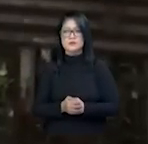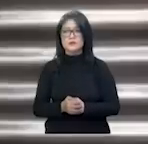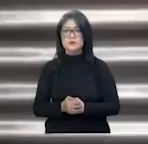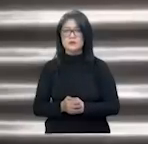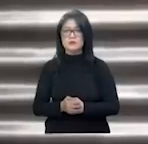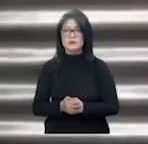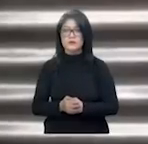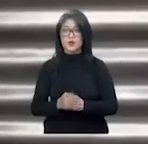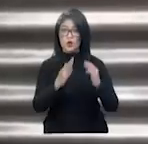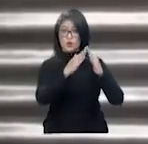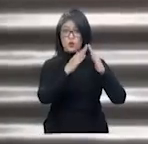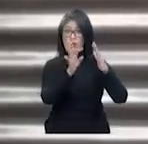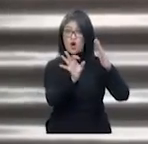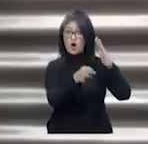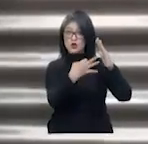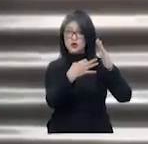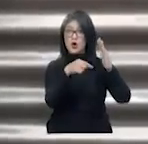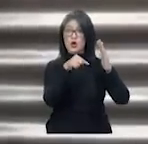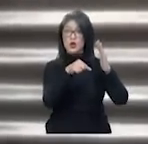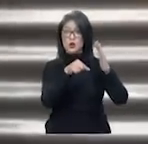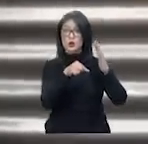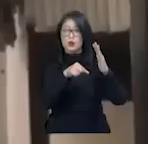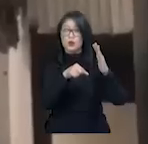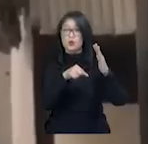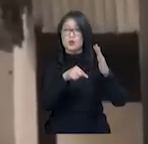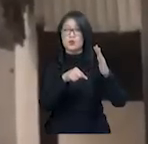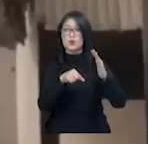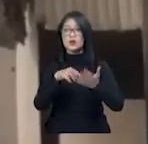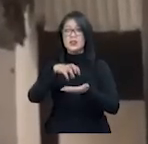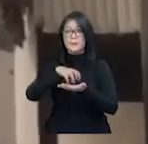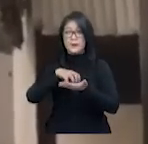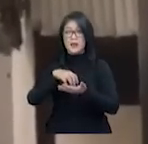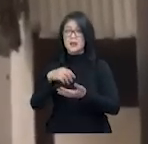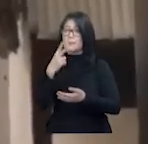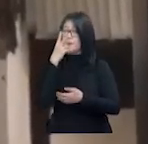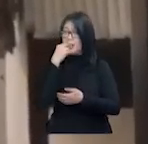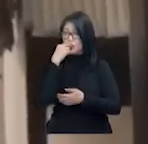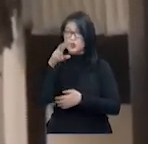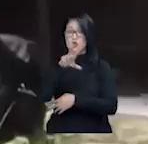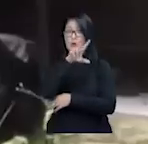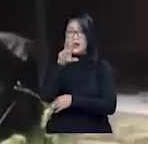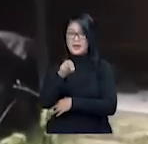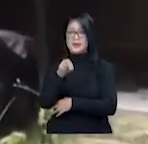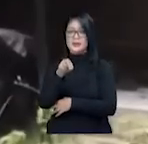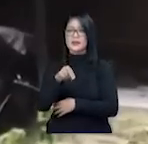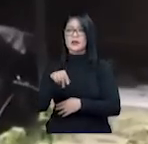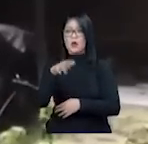Sebuah rumah kosong yang berada di Jalan Sawah Kurung Raya, Kota Bandung, Jawa Barat ini tampak tak terurus setelah ditinggal oleh